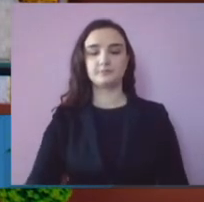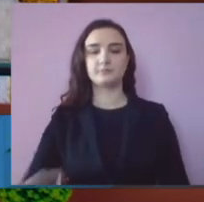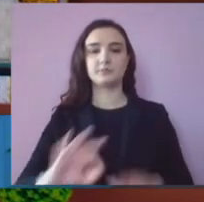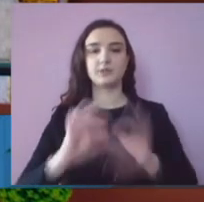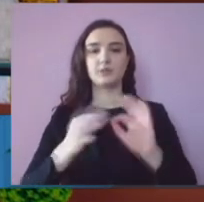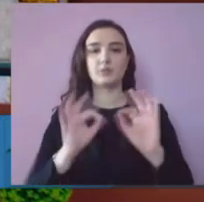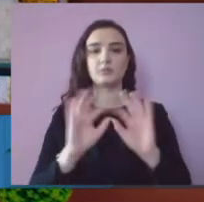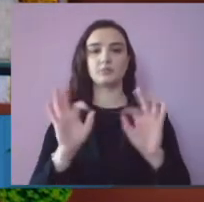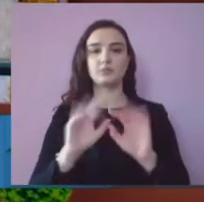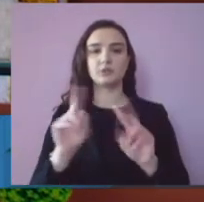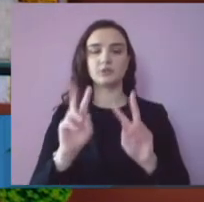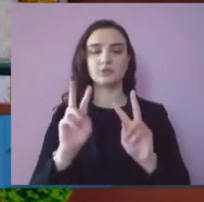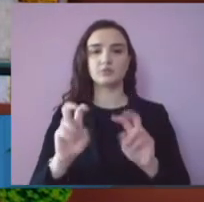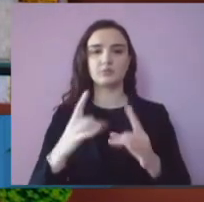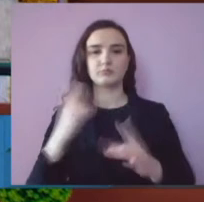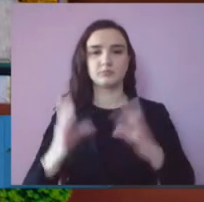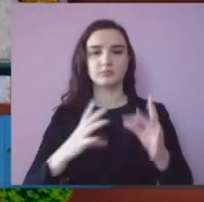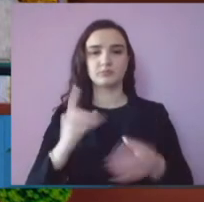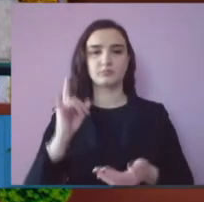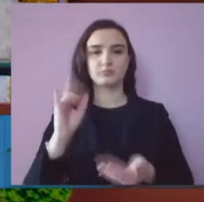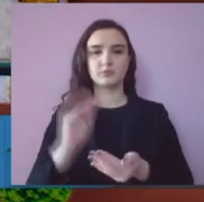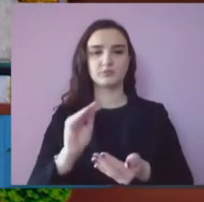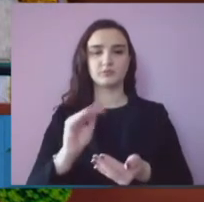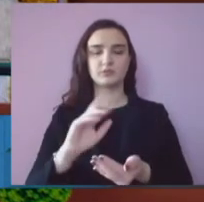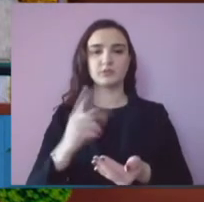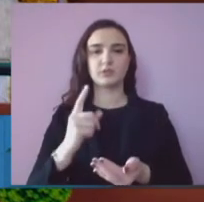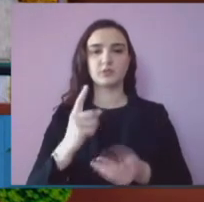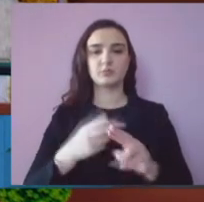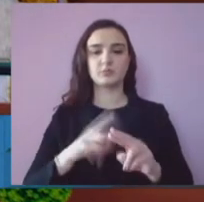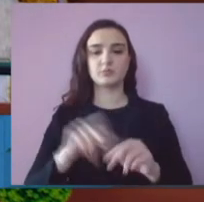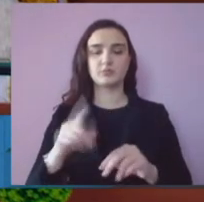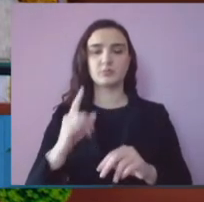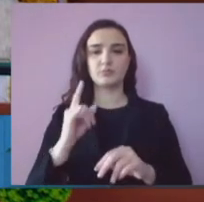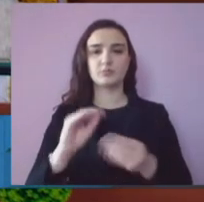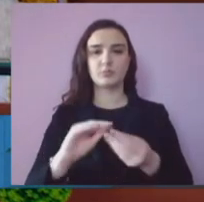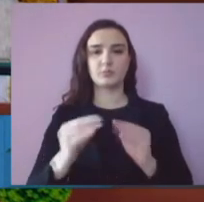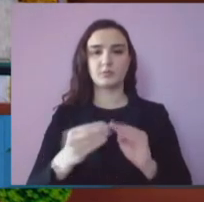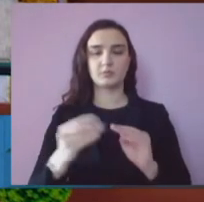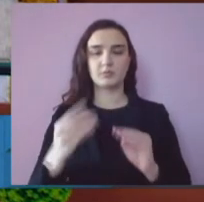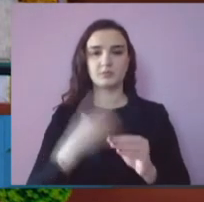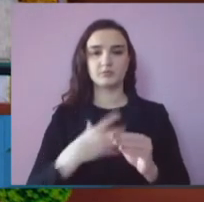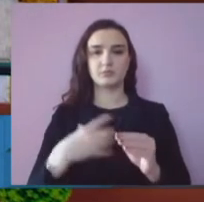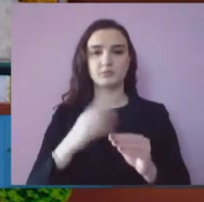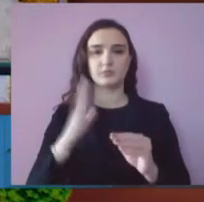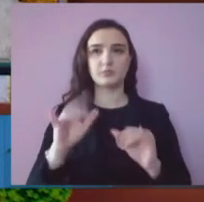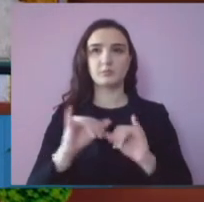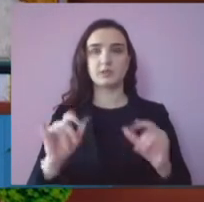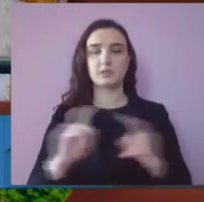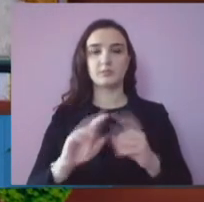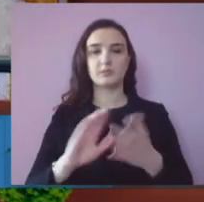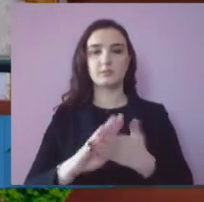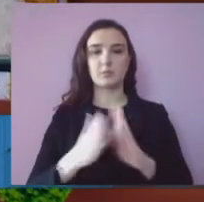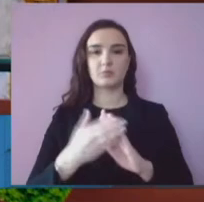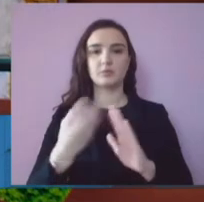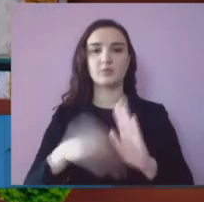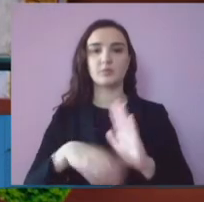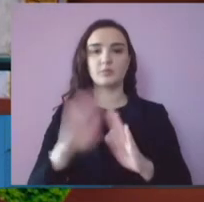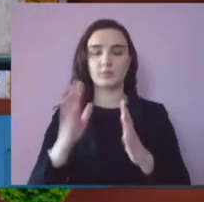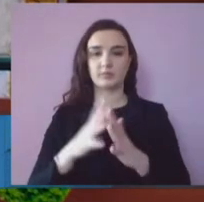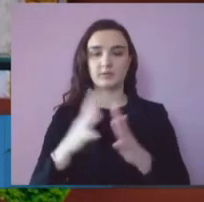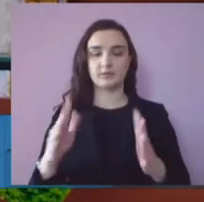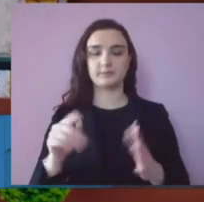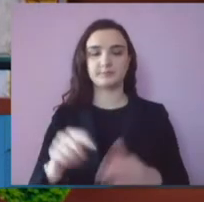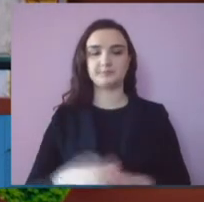ნიშნავს ჭირვეული ბავშვი და რატომ შეიძლება ეს პრობლემა აქტუალური გახდეს სწორედ პანდემიის პირობებში კიდევ უფრო მეტად.